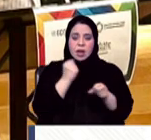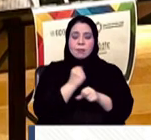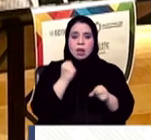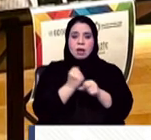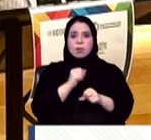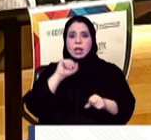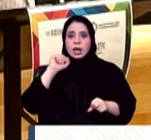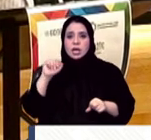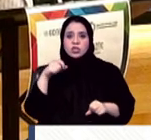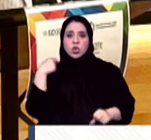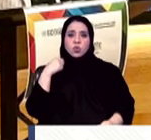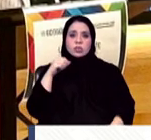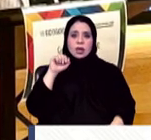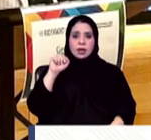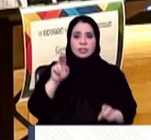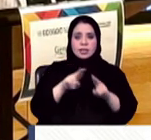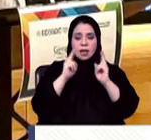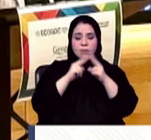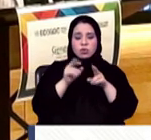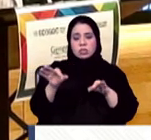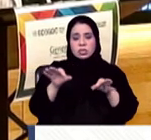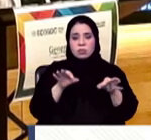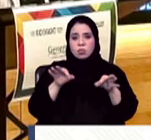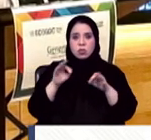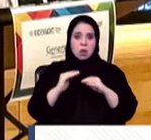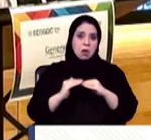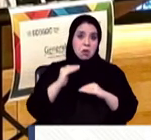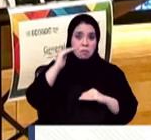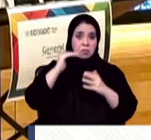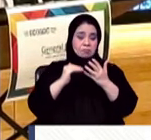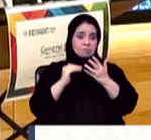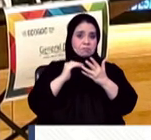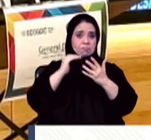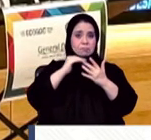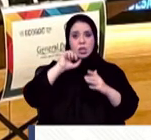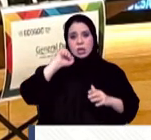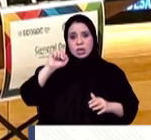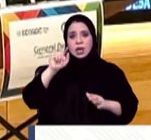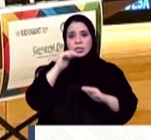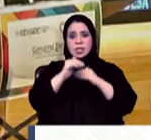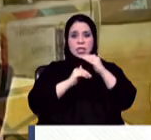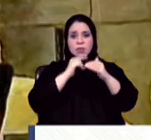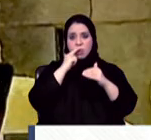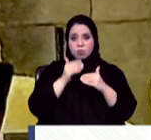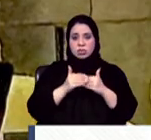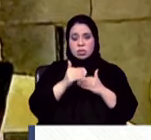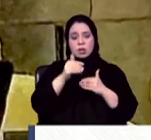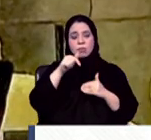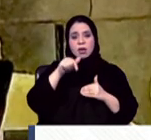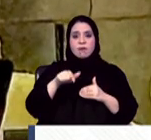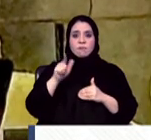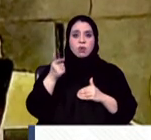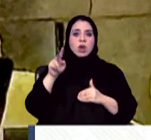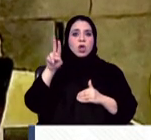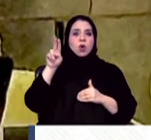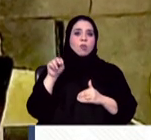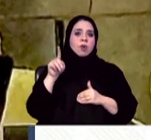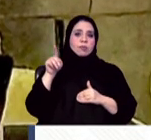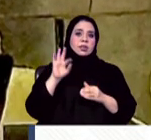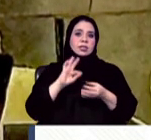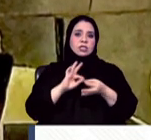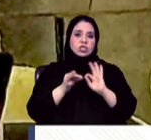الجانب الوزاري من المنتدى السياسي الرفيع المستوى المعني بالتنميه المستدامه والمنعقد